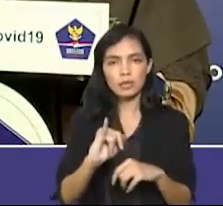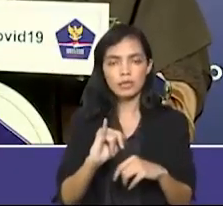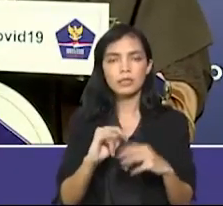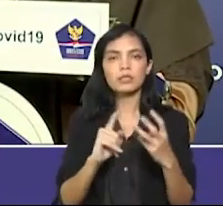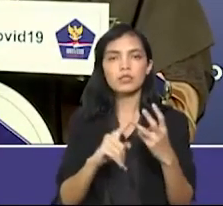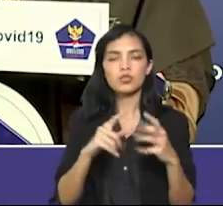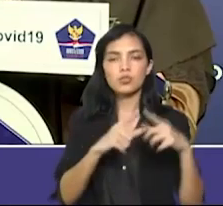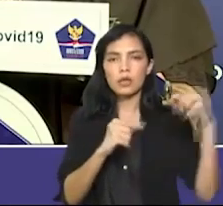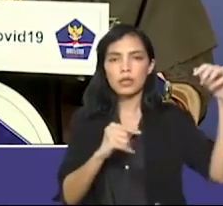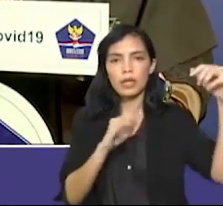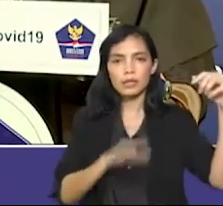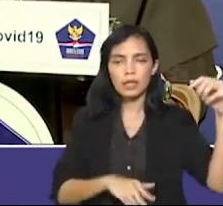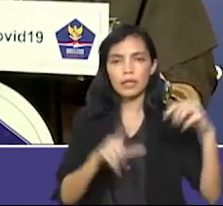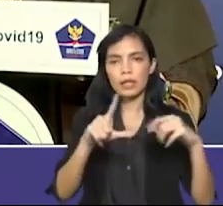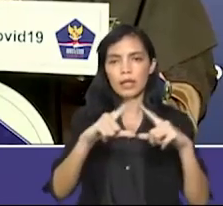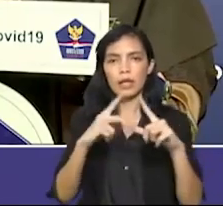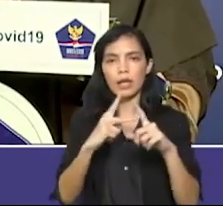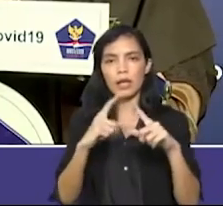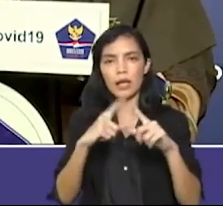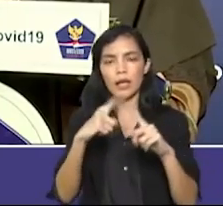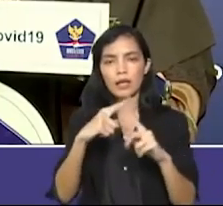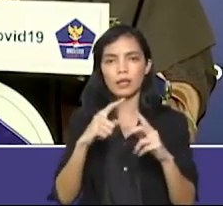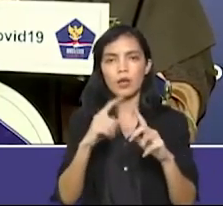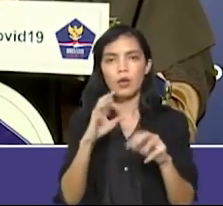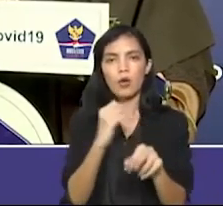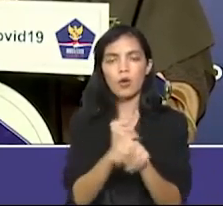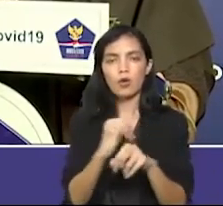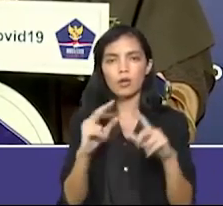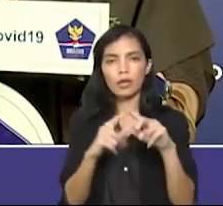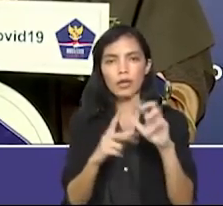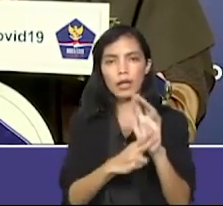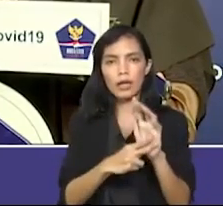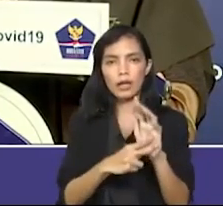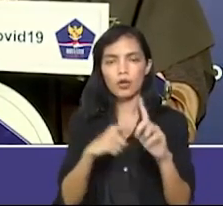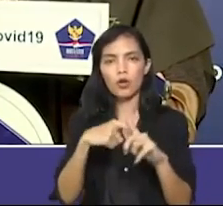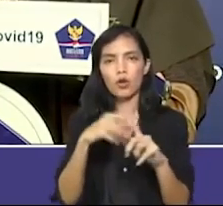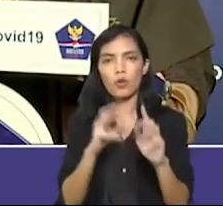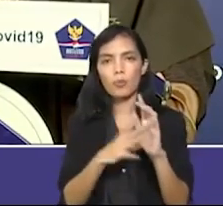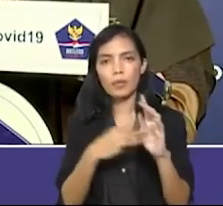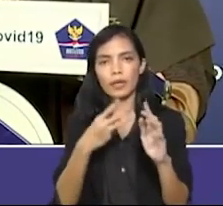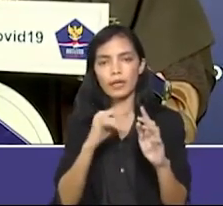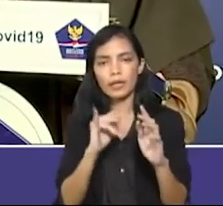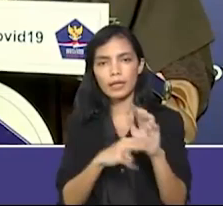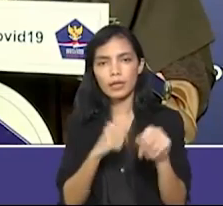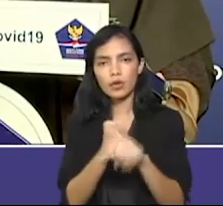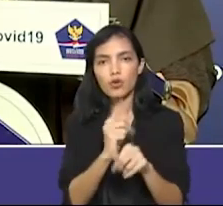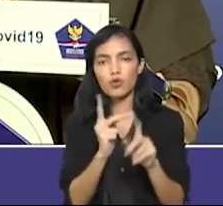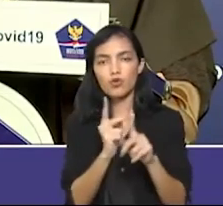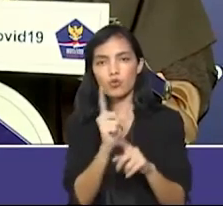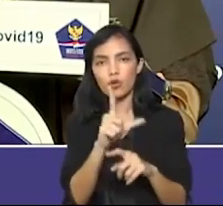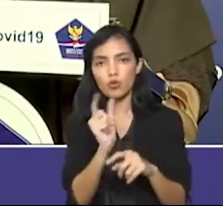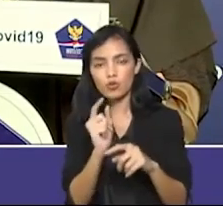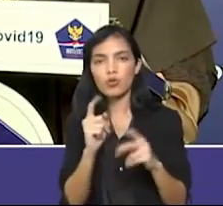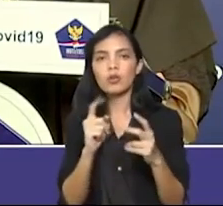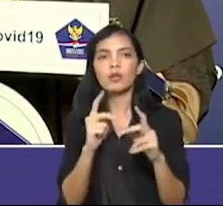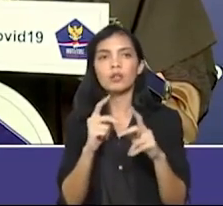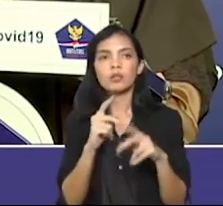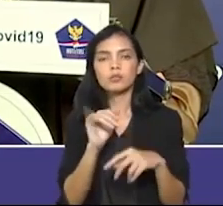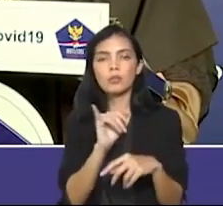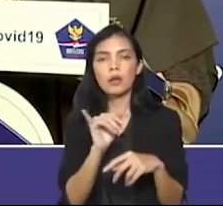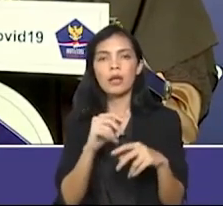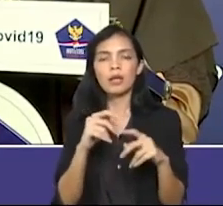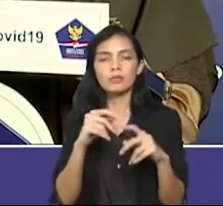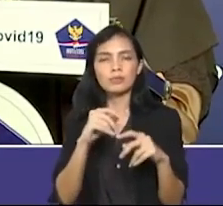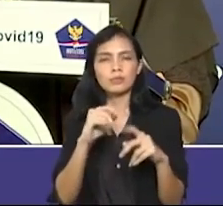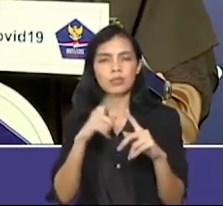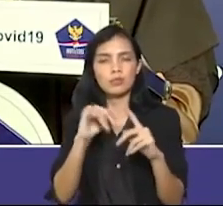Sumatera Selatan Lahat Ogan Komering Ulu Timur Ogan Komering Ilir provinsi Sumatera Barat